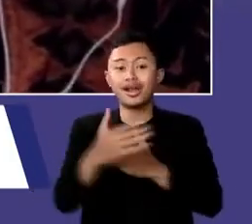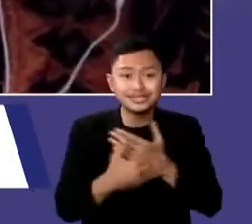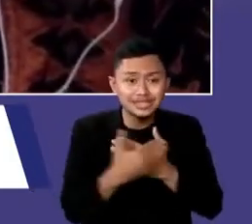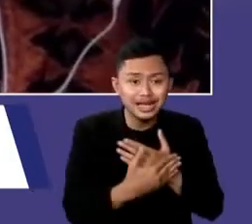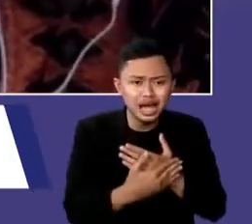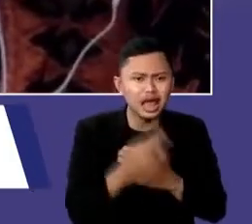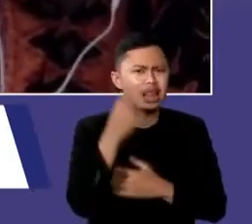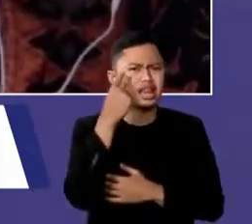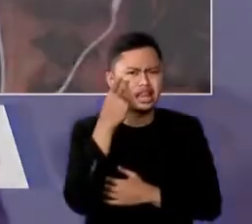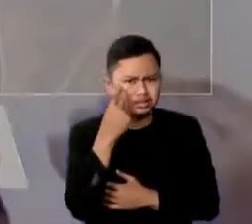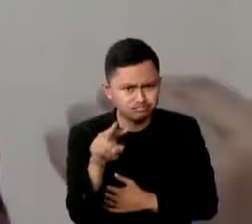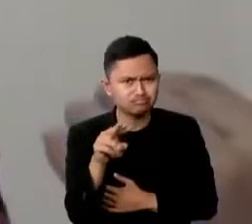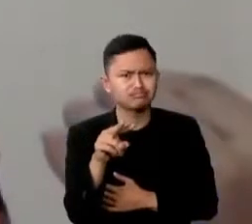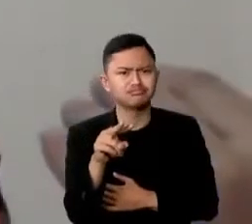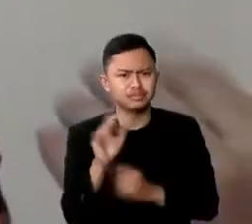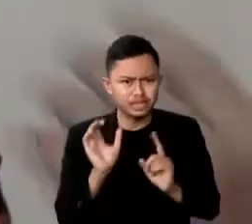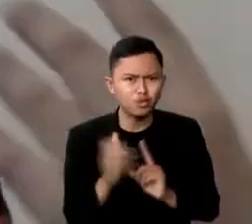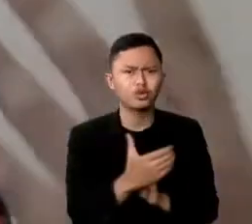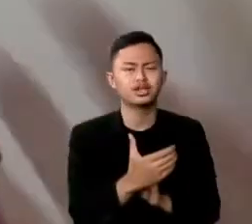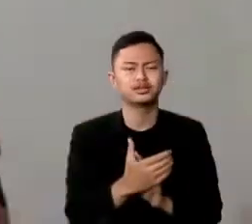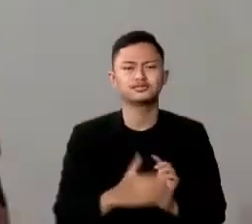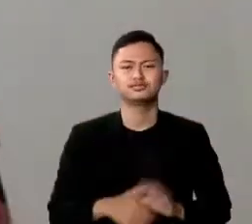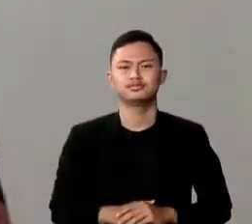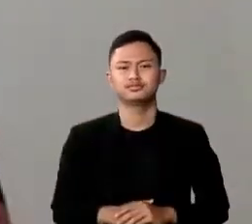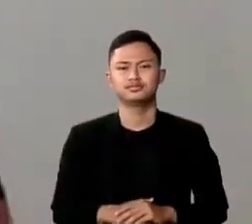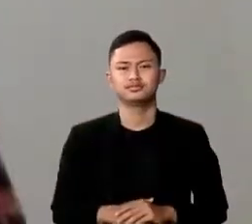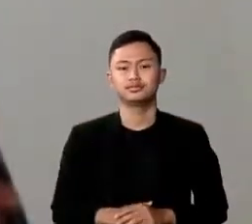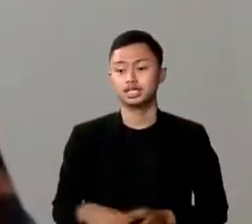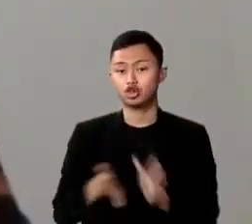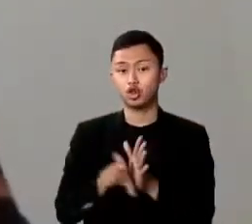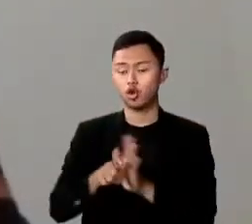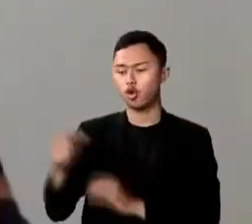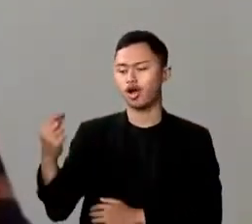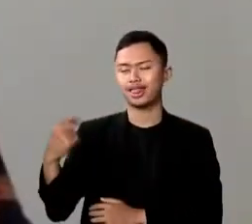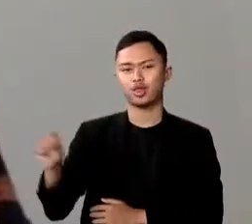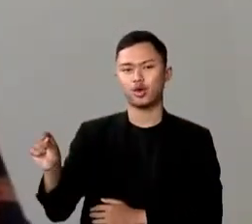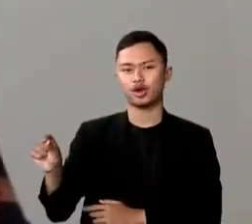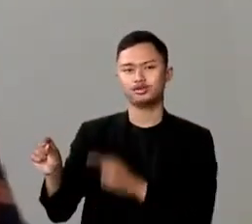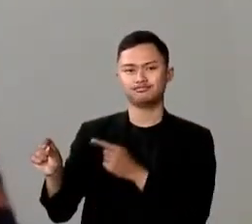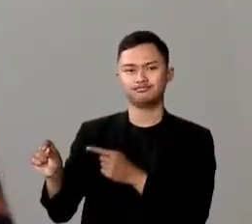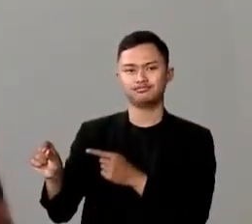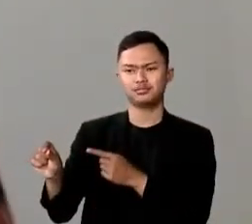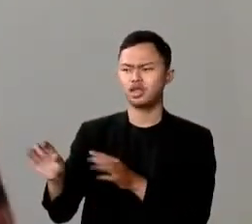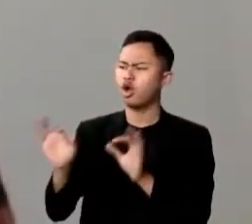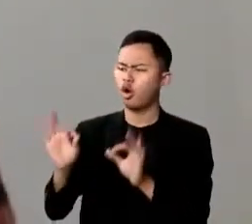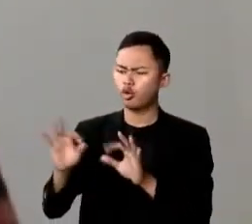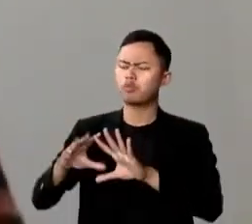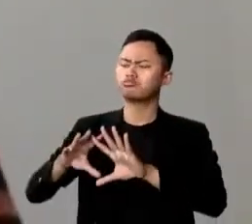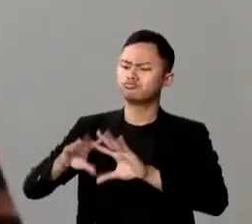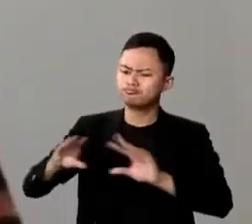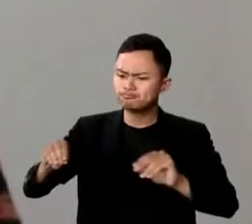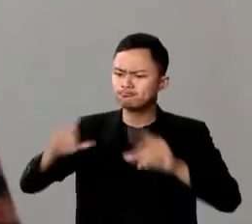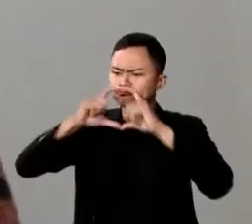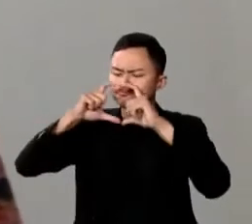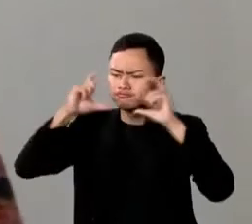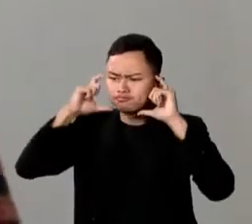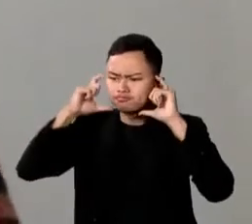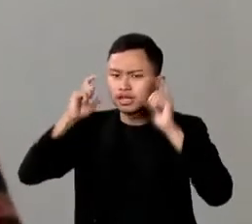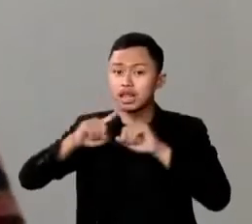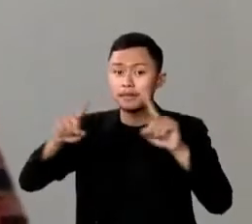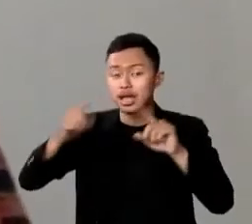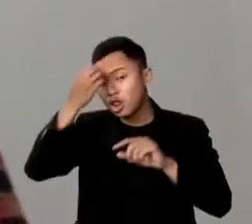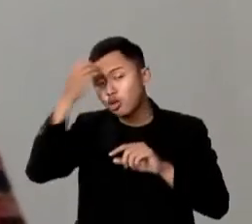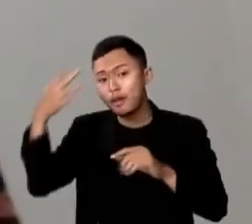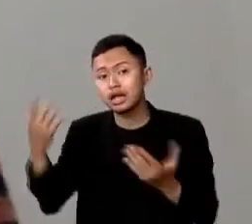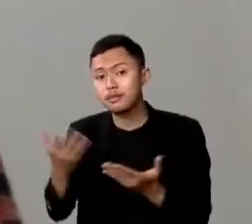kita kasihi jadi eh kalau di stanton kadang-kadang kan Oke selamat bekerja kita pakai tapi yang